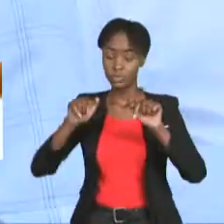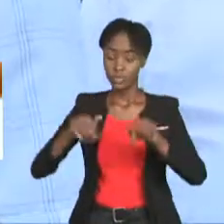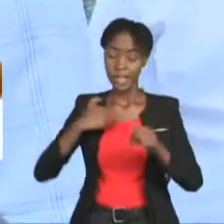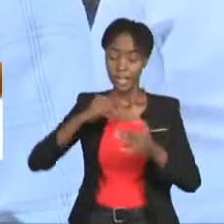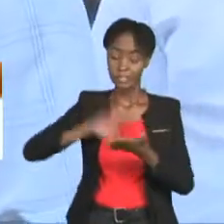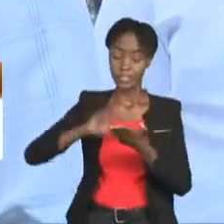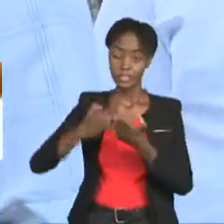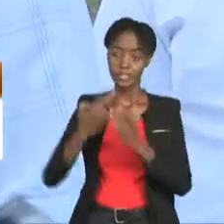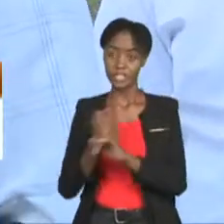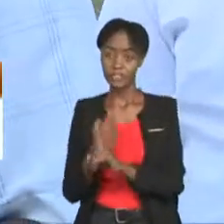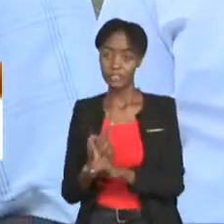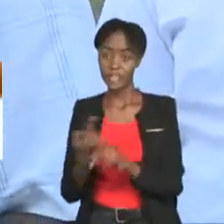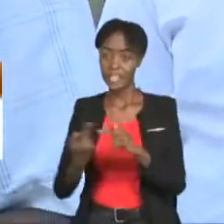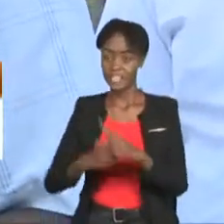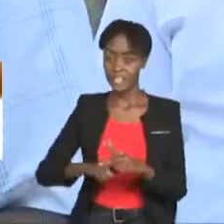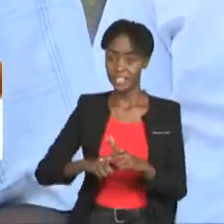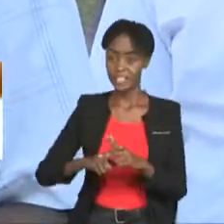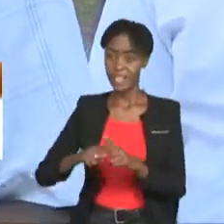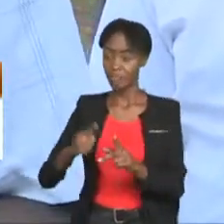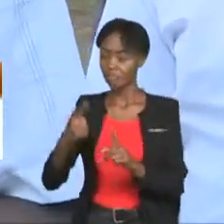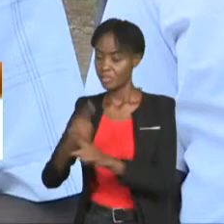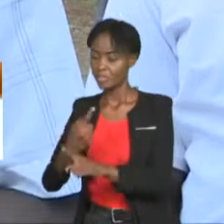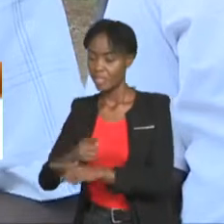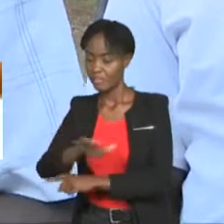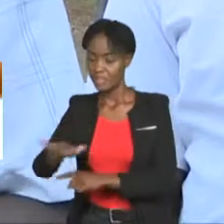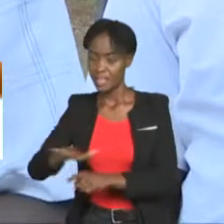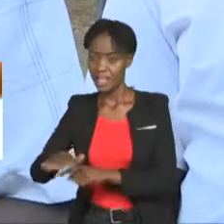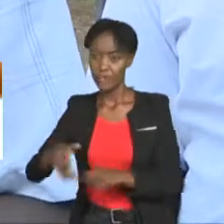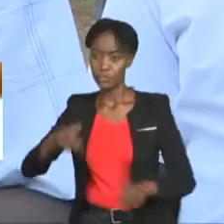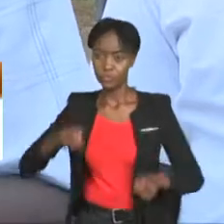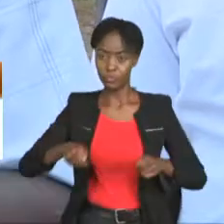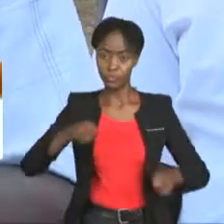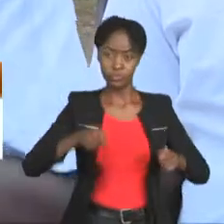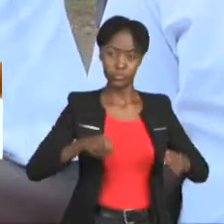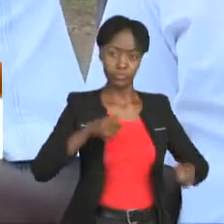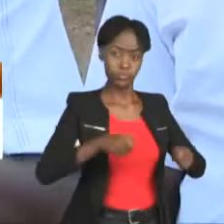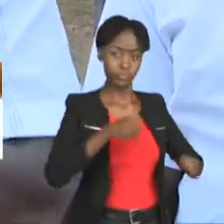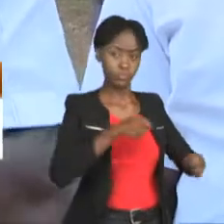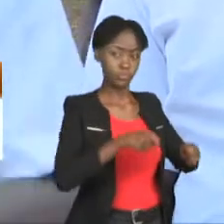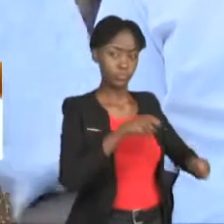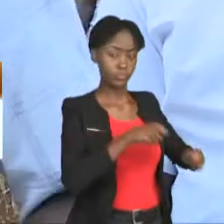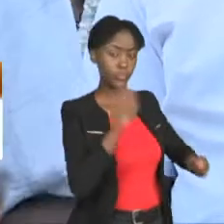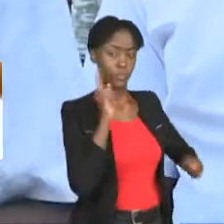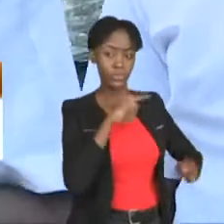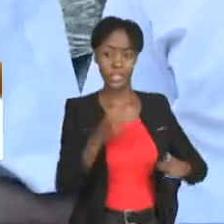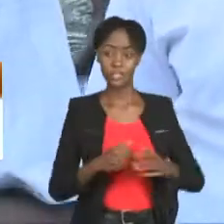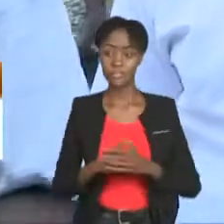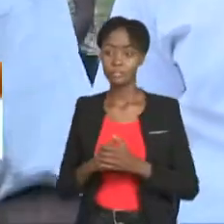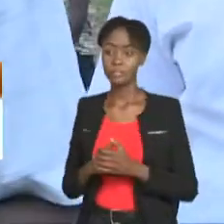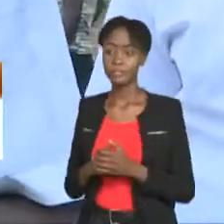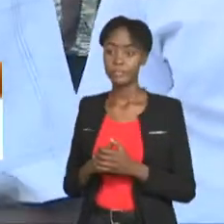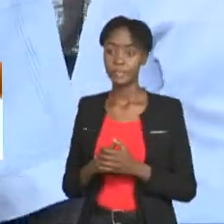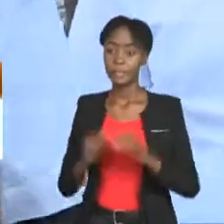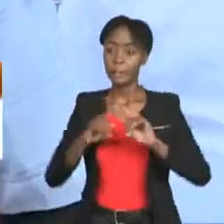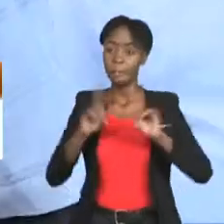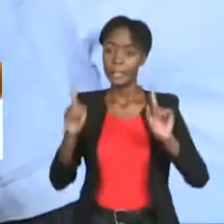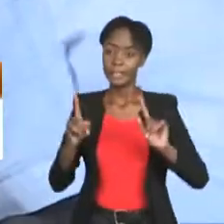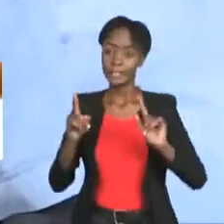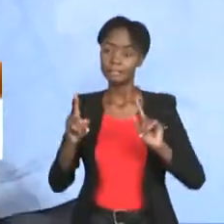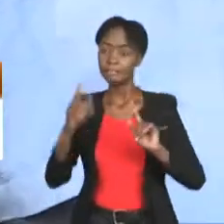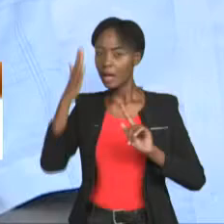with Mukothima B. So we have done a lot of spraying this morning, and the efficiency we can say is over